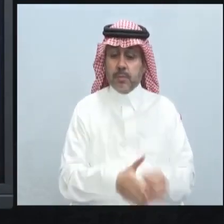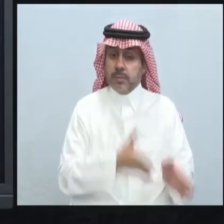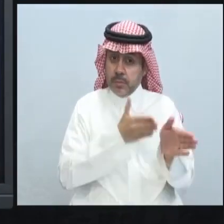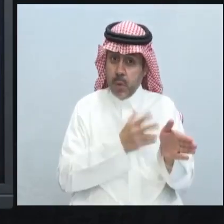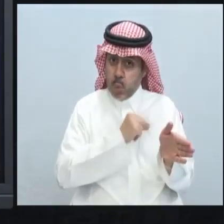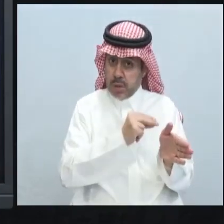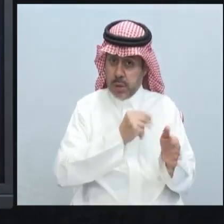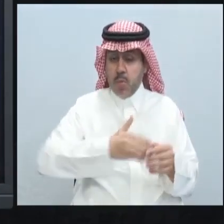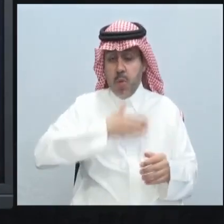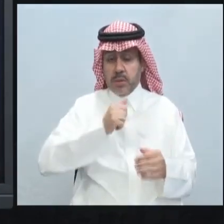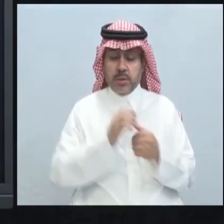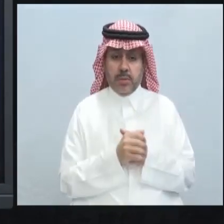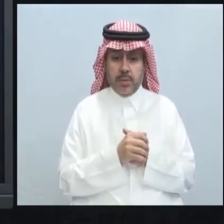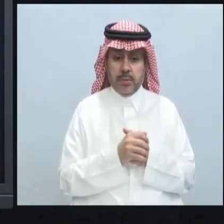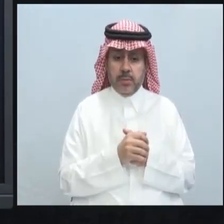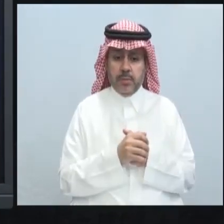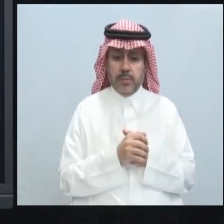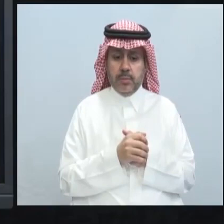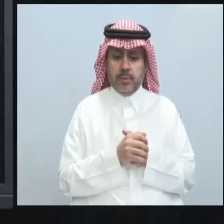بالنبي صلى الله عليه وسلم